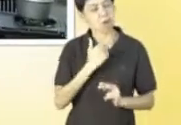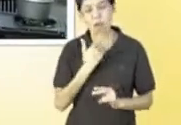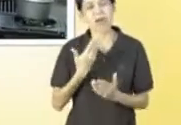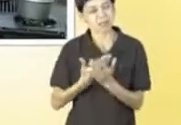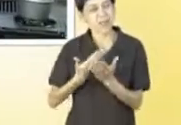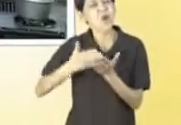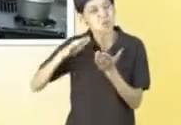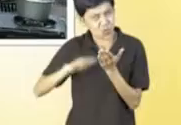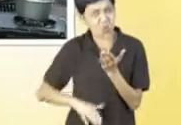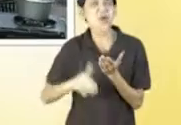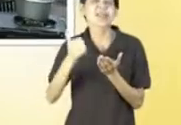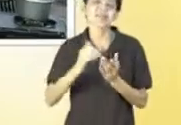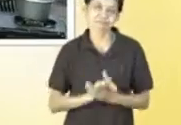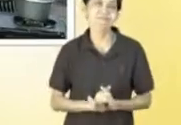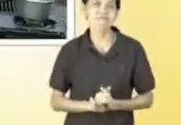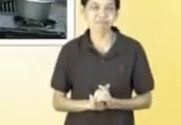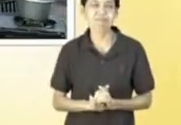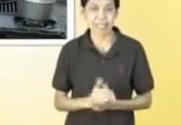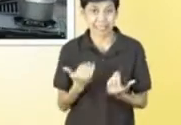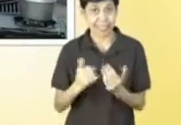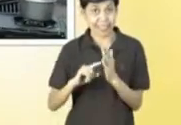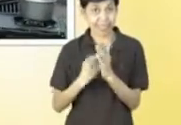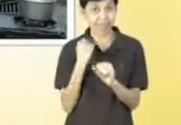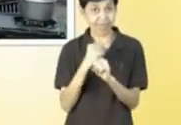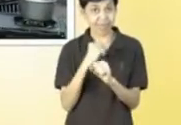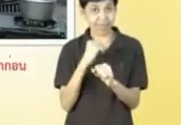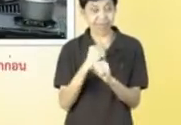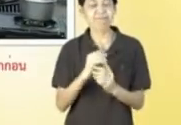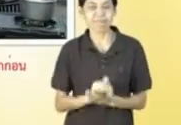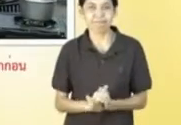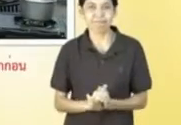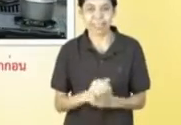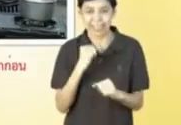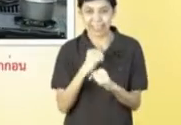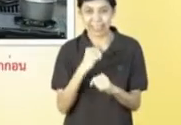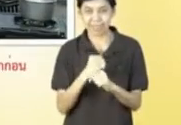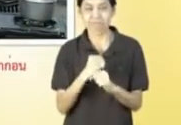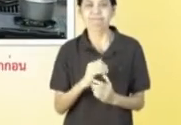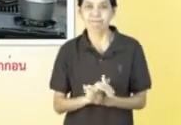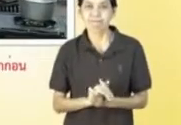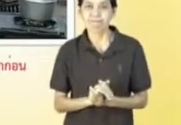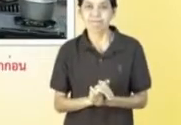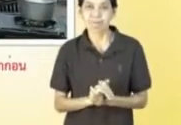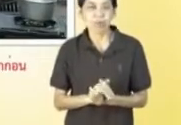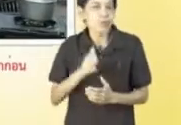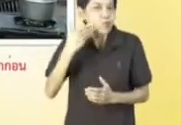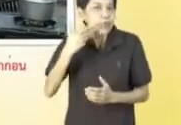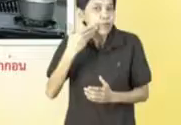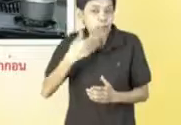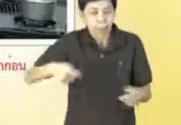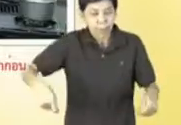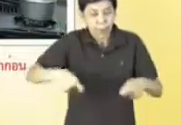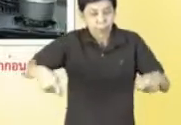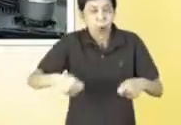ว่าด้วย ขูดด้วยนะคะ ใช่ค่ะเรามาเริ่มขั้นตอนการทำกันดีกว่านะคะ ขั้นตอนการทำก็จะผัดน้ำพริกก่อนนะฮะ ผัดน้ำพริ